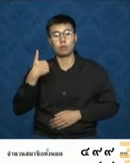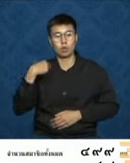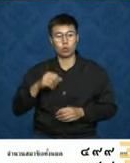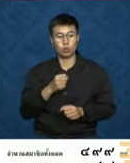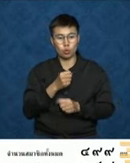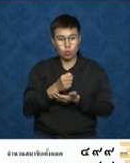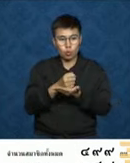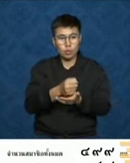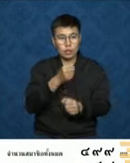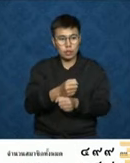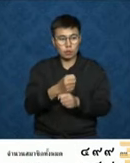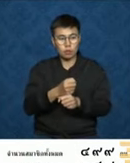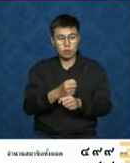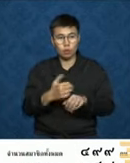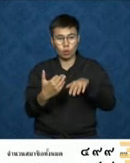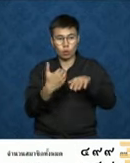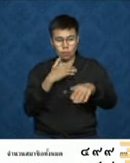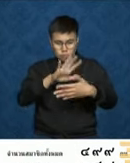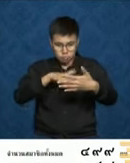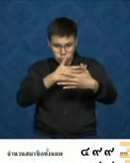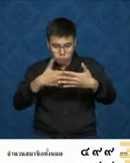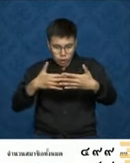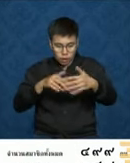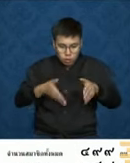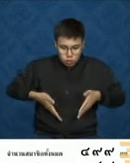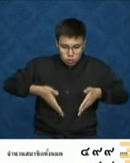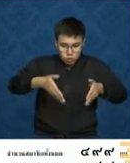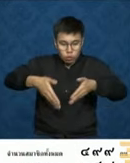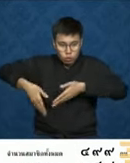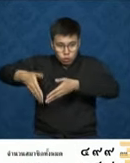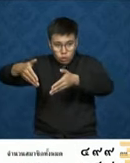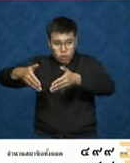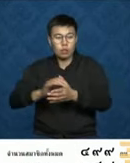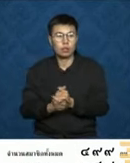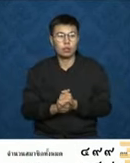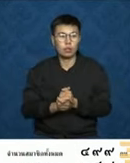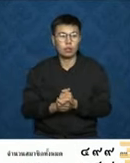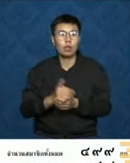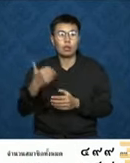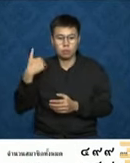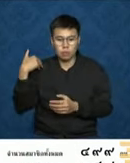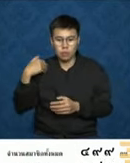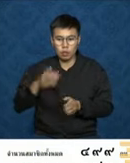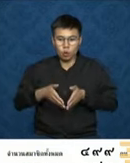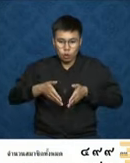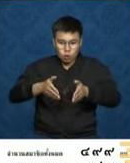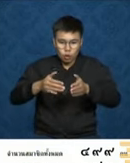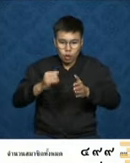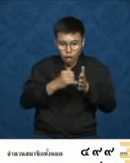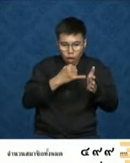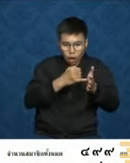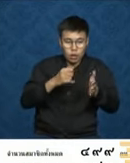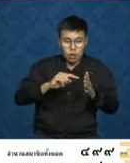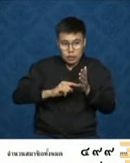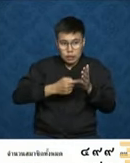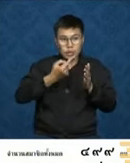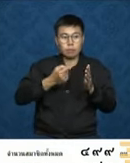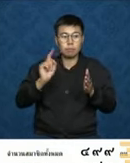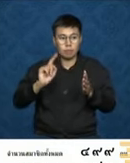ถนนสายงอผังเมืองรวมชุมชนปานบุรีหรือถนนเลืเลี่ยงเมืองปานบุรีครับโดยมีจุดเริ่มต้น